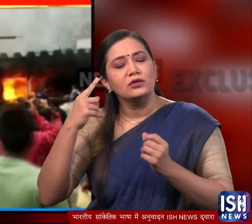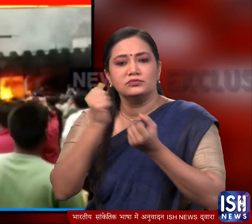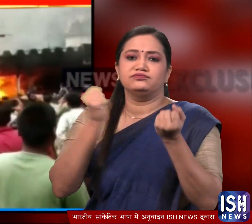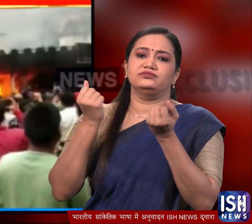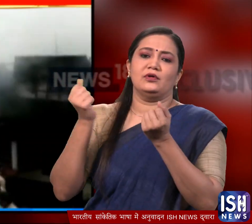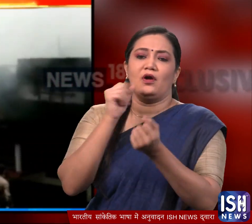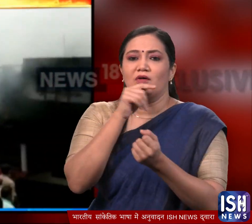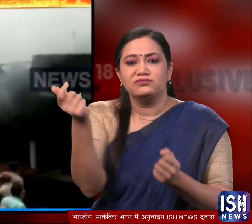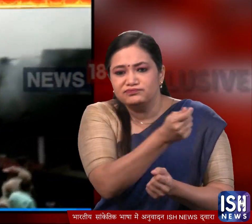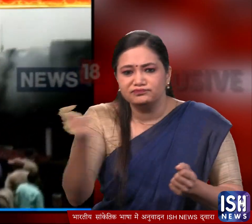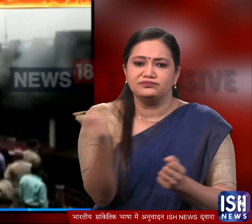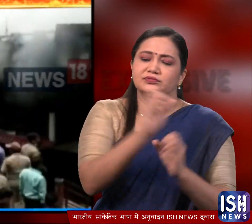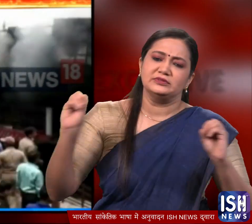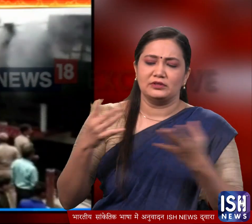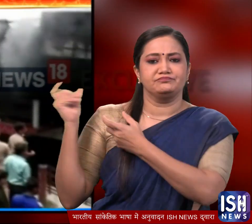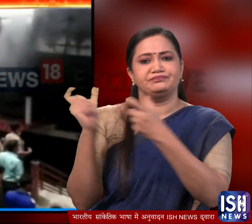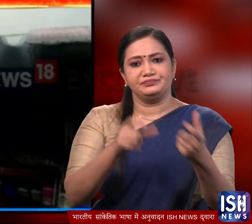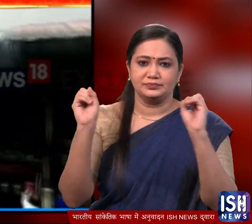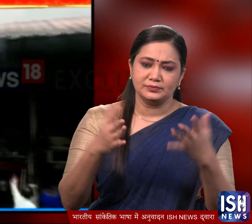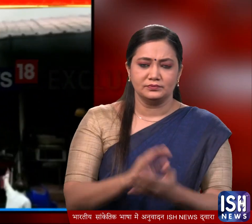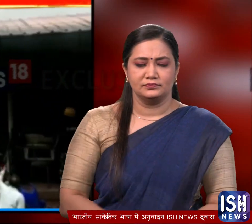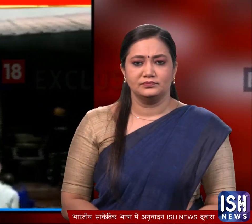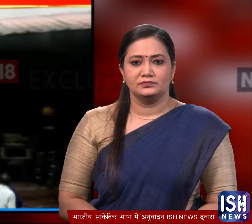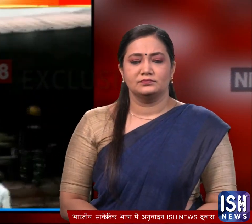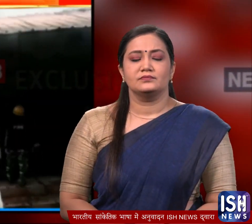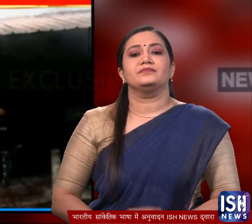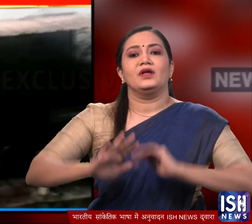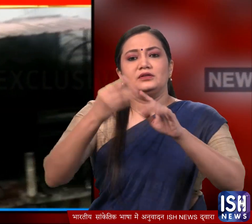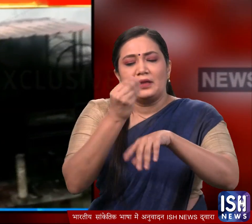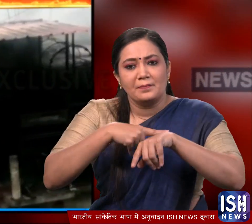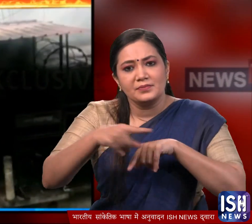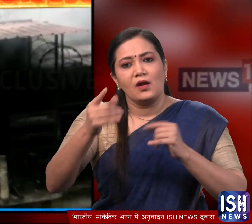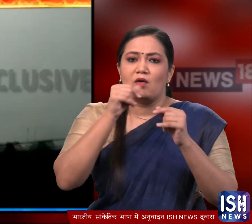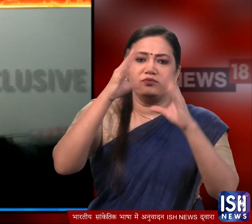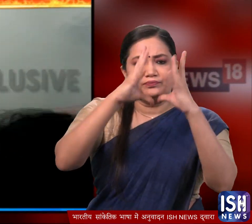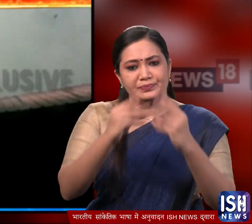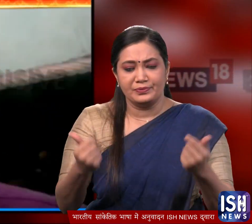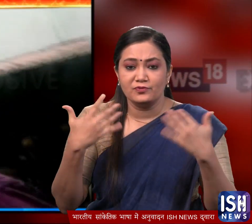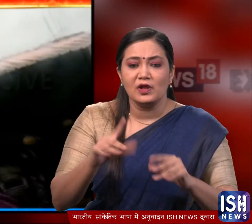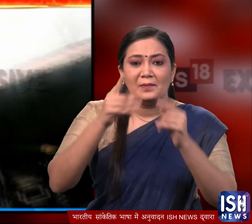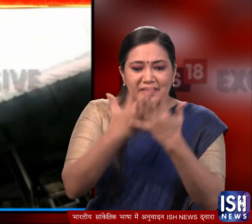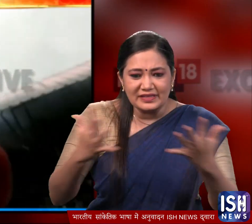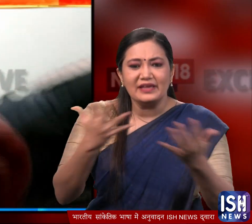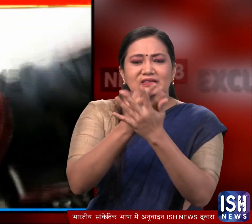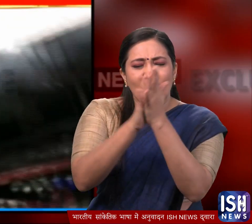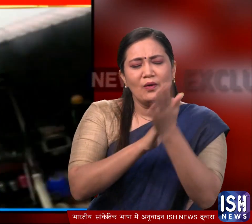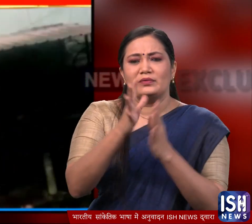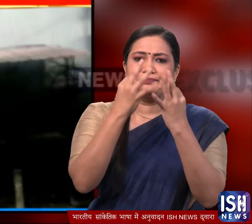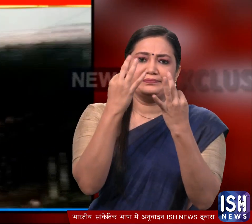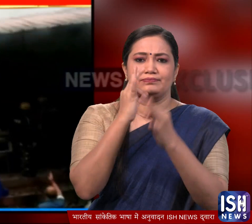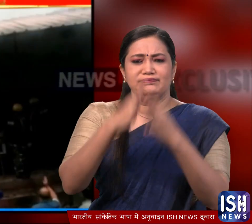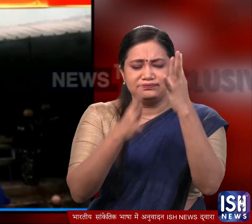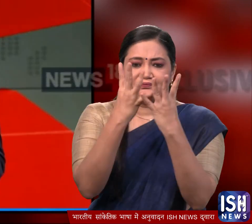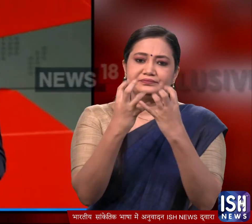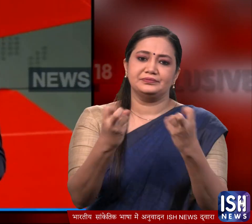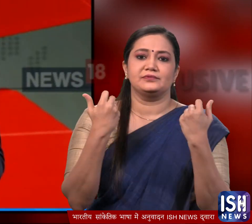कुछ कर्मचारी वहां पहुंचे और आग बुझाने के काम में जुट गए। कुछ देर की मेहनत के बाद आग बुझा दी गई, लेकिन दुकान में रखा सारा सामान जलकर राख हो